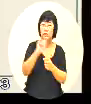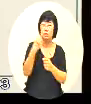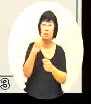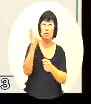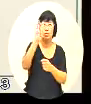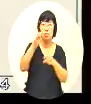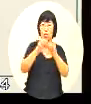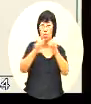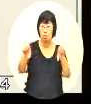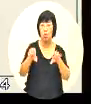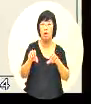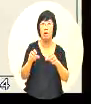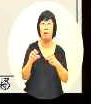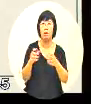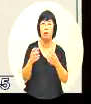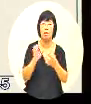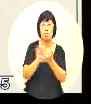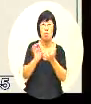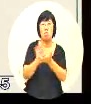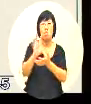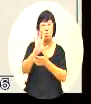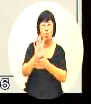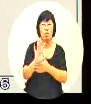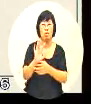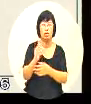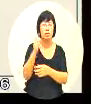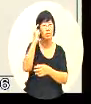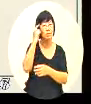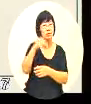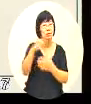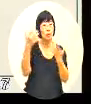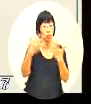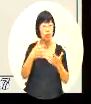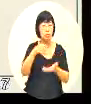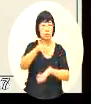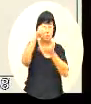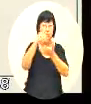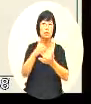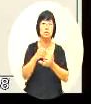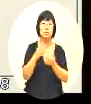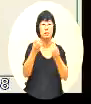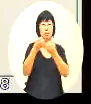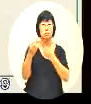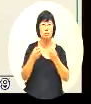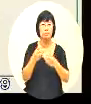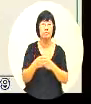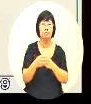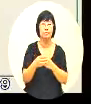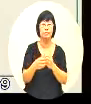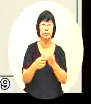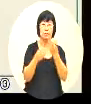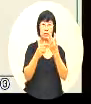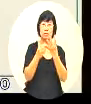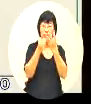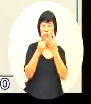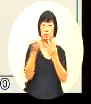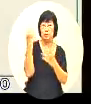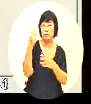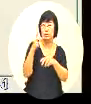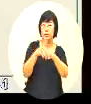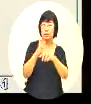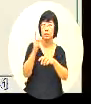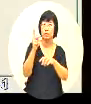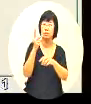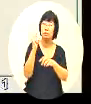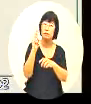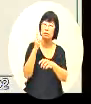等等啊。这个当然这也不是我们全，只是说我们应该把问题点出来，然后怎么解决。最后我们的新科技的一个引进，那